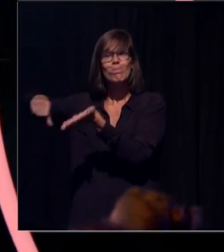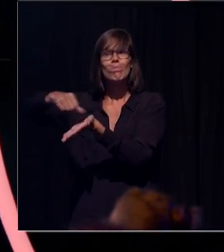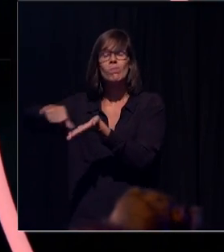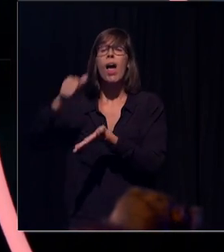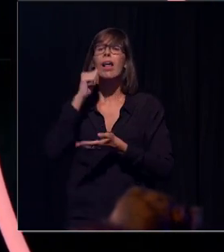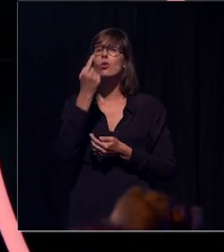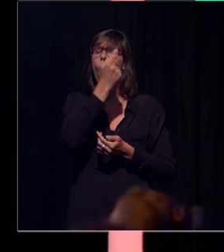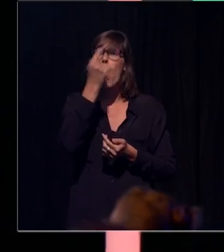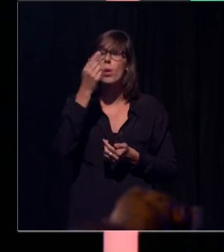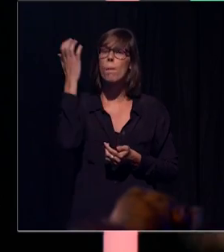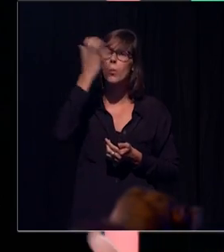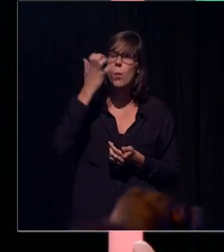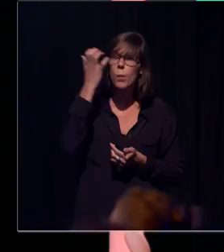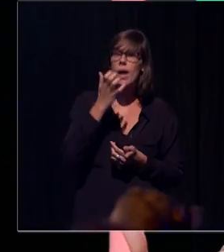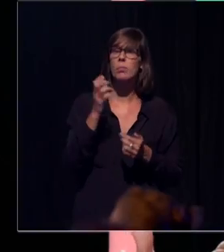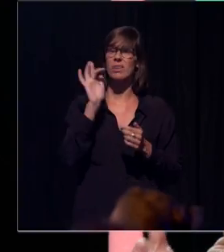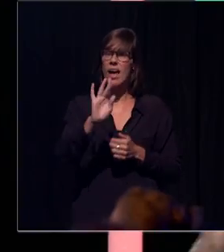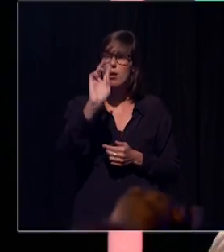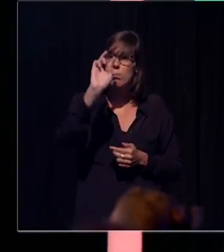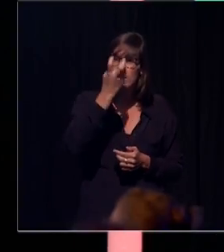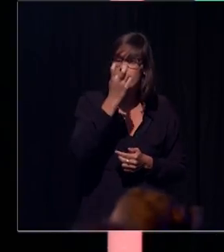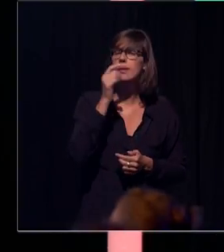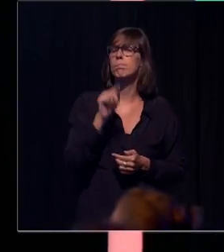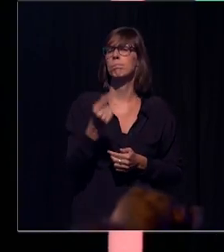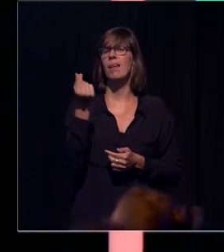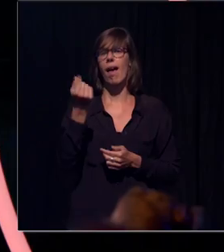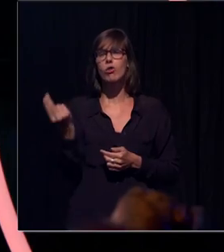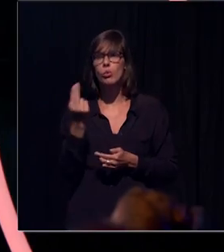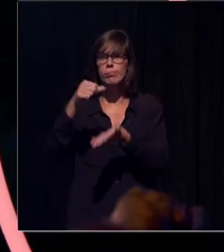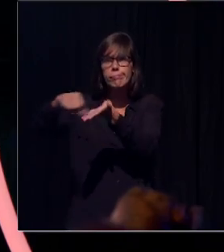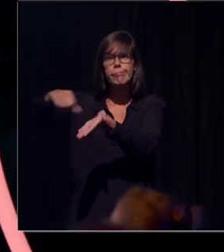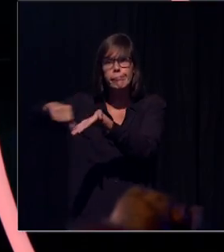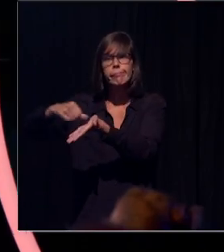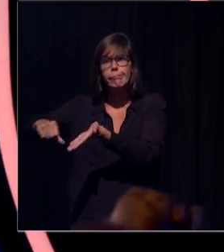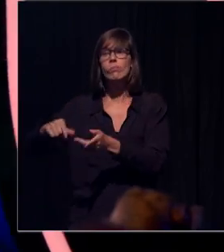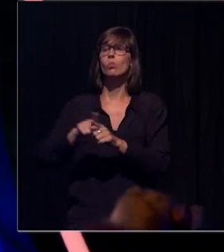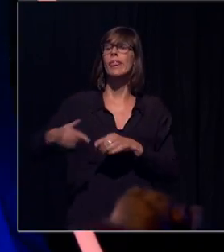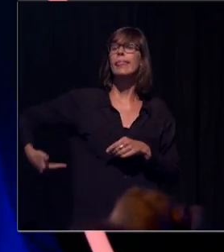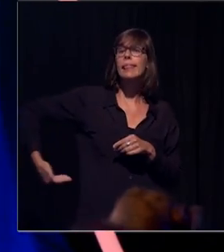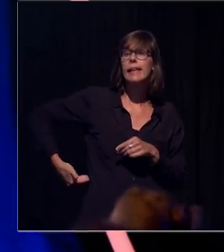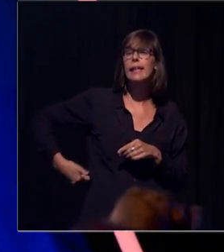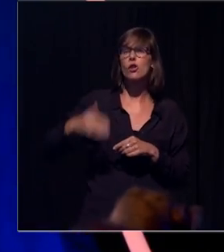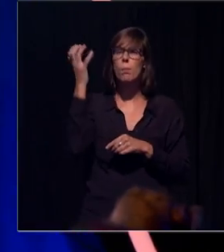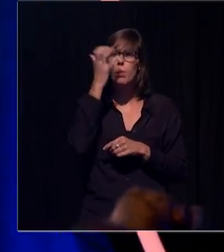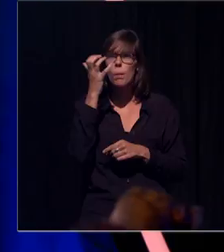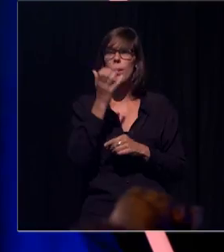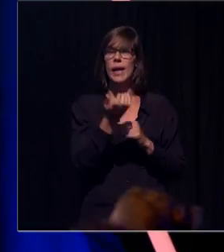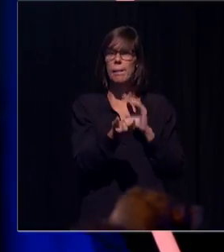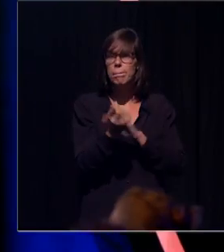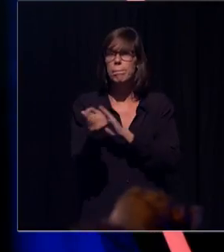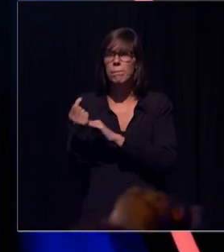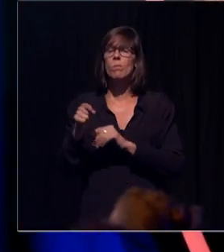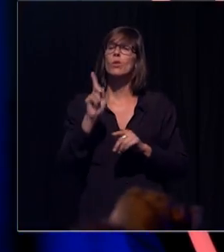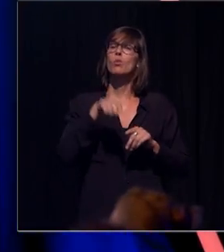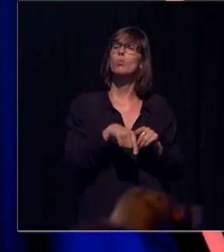ogen aangetast zijn door diabetes en je wordt blind, dat kost geld. Het feit dat wanneer je nieren aangetast zijn door diabetes en je moet in